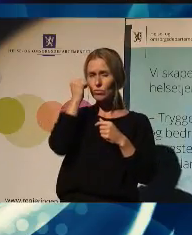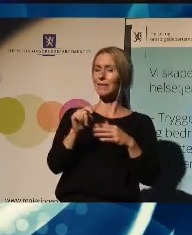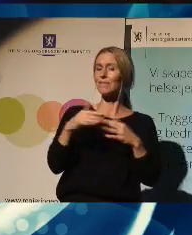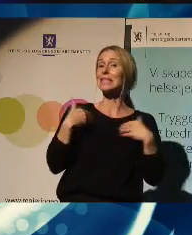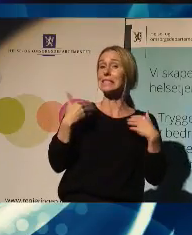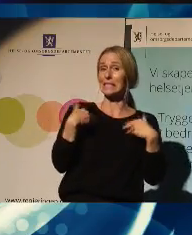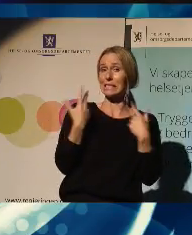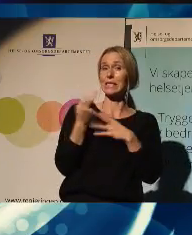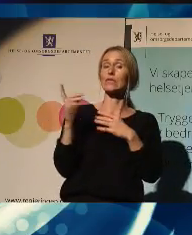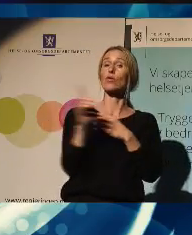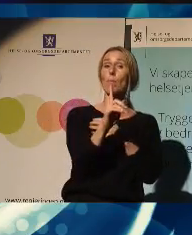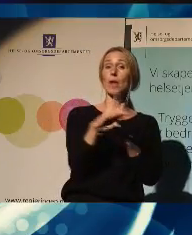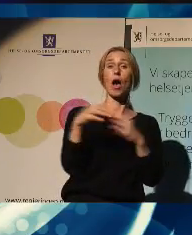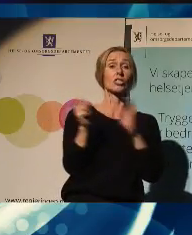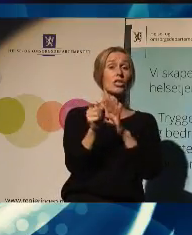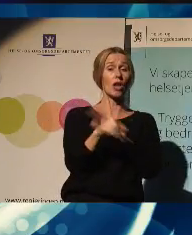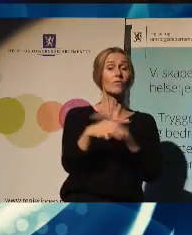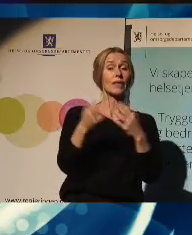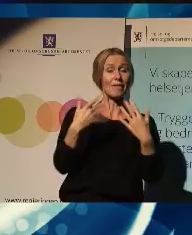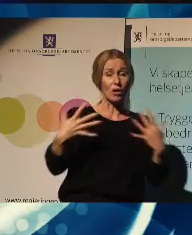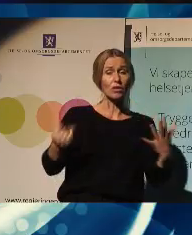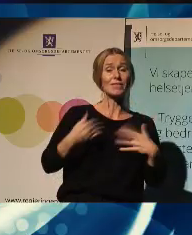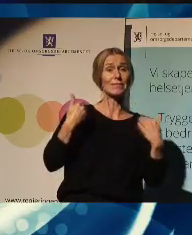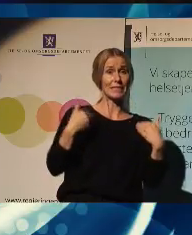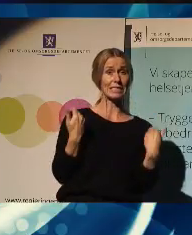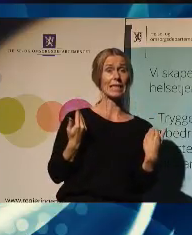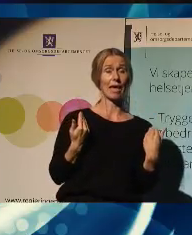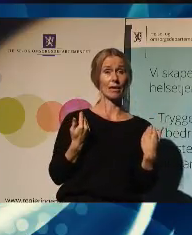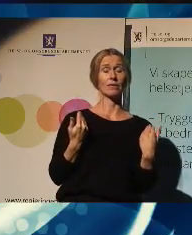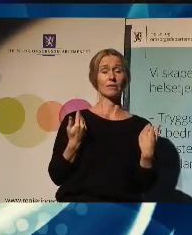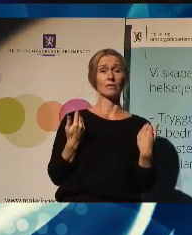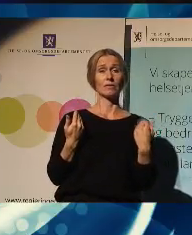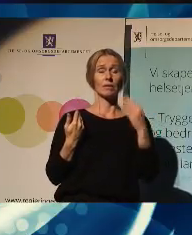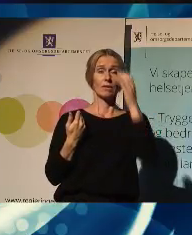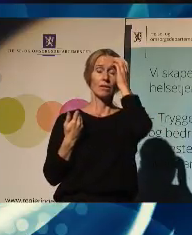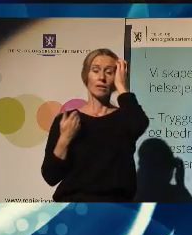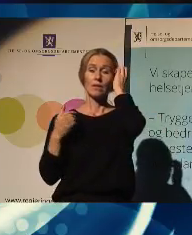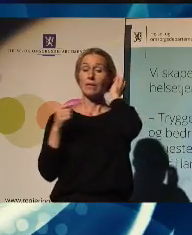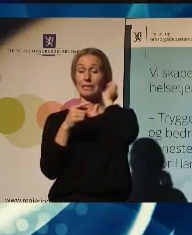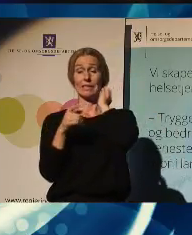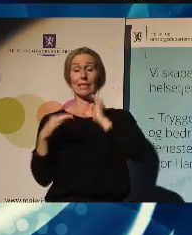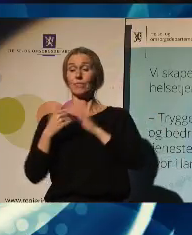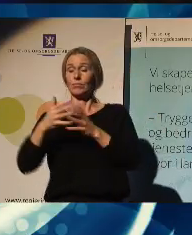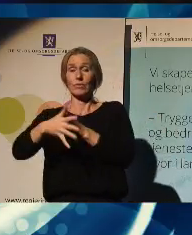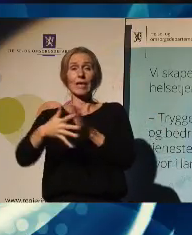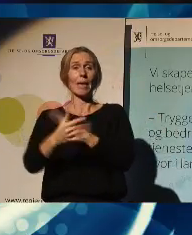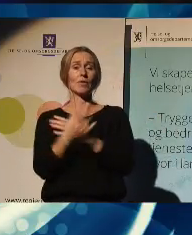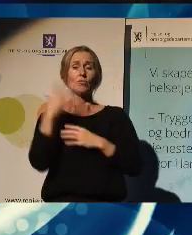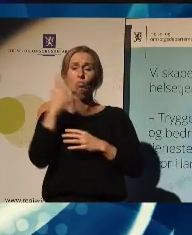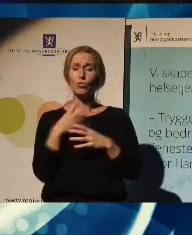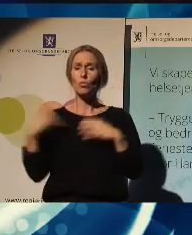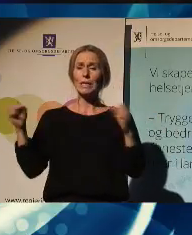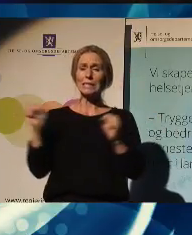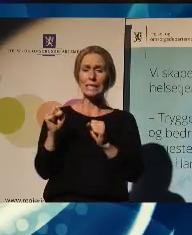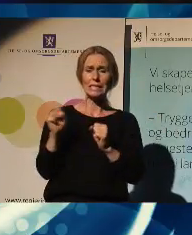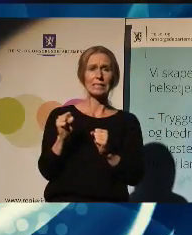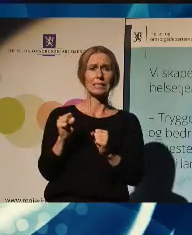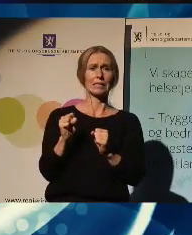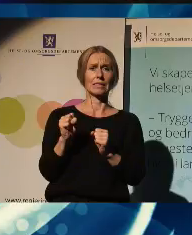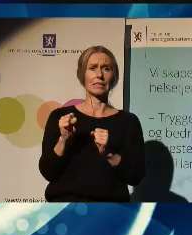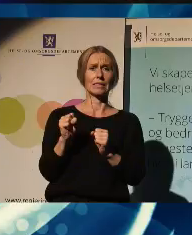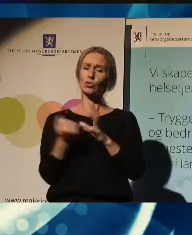stort sett friske. De går igjennom en utrolig stresset situasjon, en utrolig